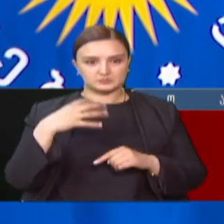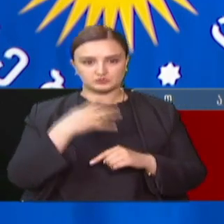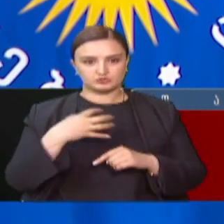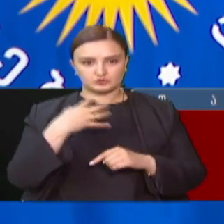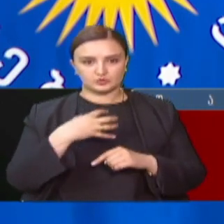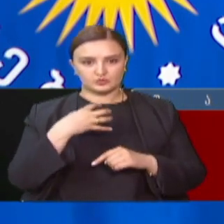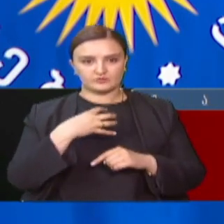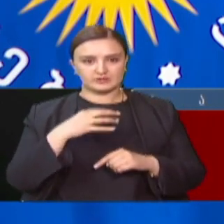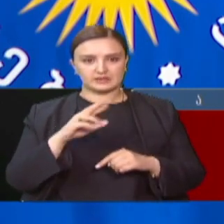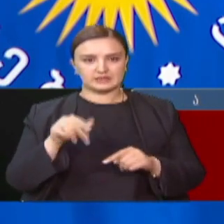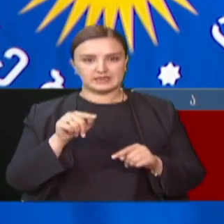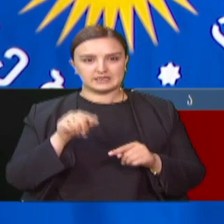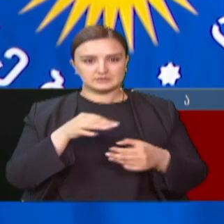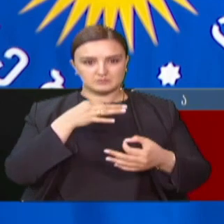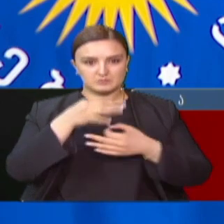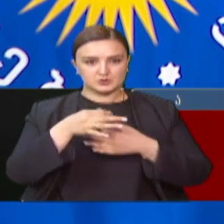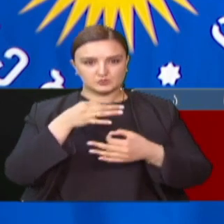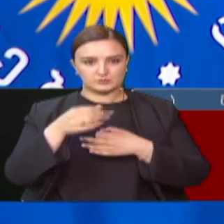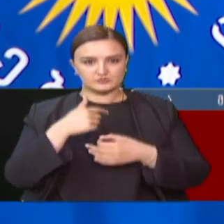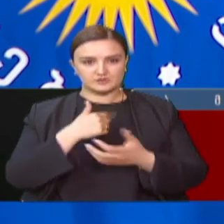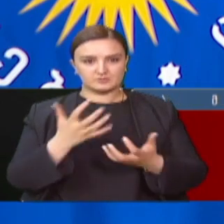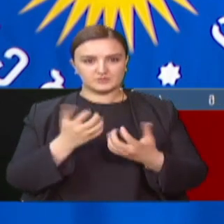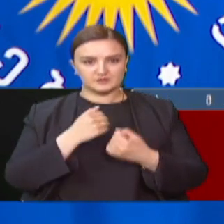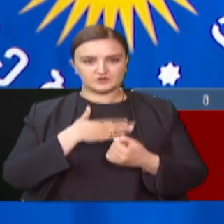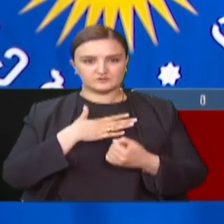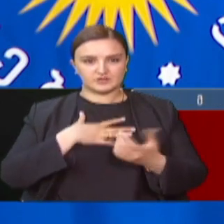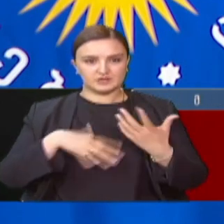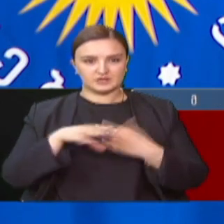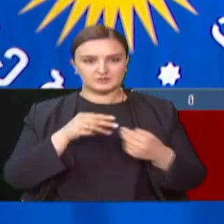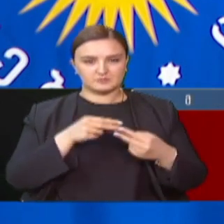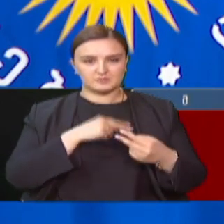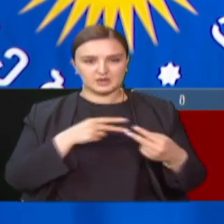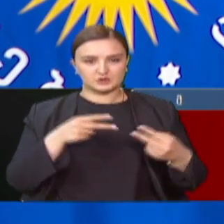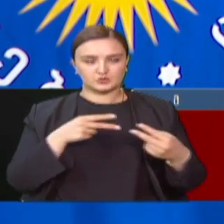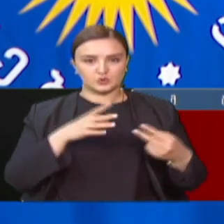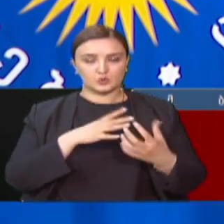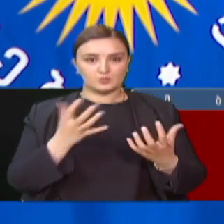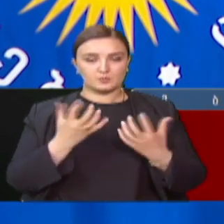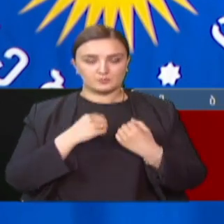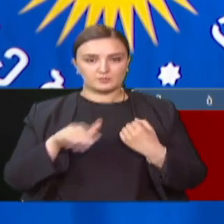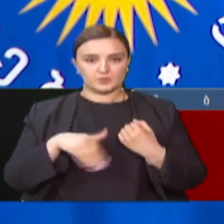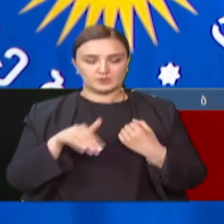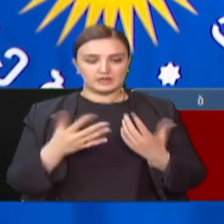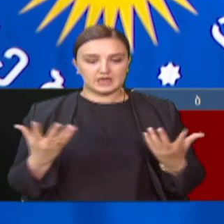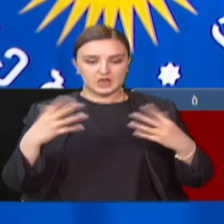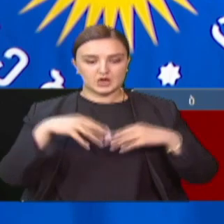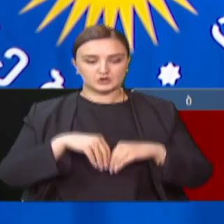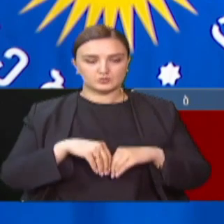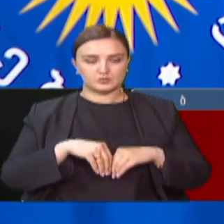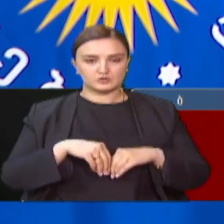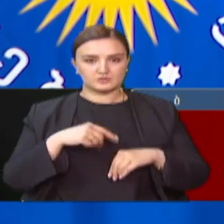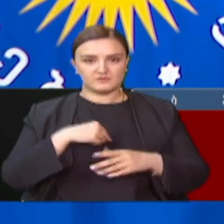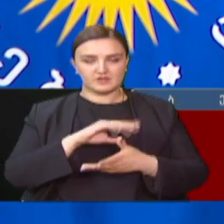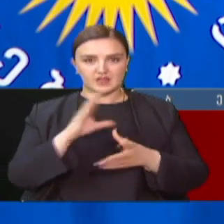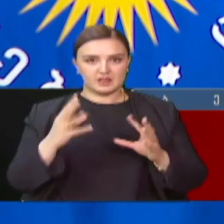მნიშვნელოვანი, და ეს რეაქციები, რომელიც ჩვენ მივიღეთ ჩვენი პარტნიორების მხრიდან, ეს იყო მიუღებელი. ყველაფერთან ერთად ერთობლიობაში ჩვენ ამ